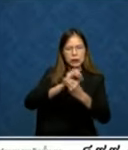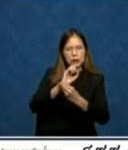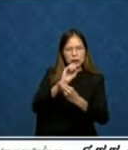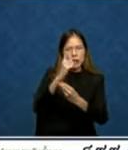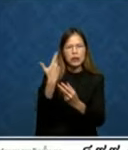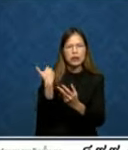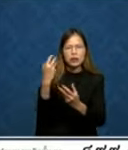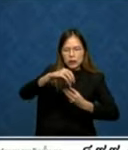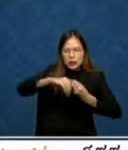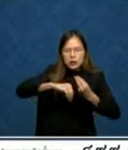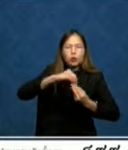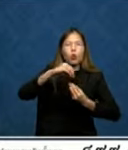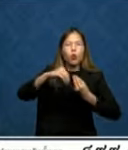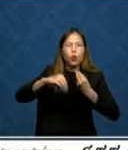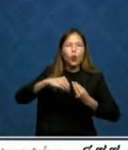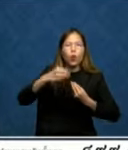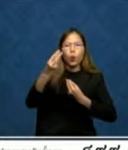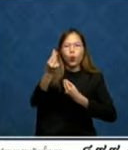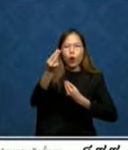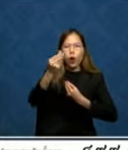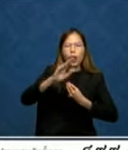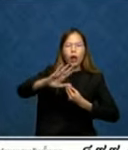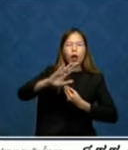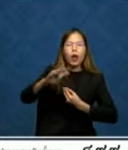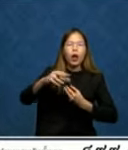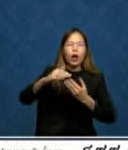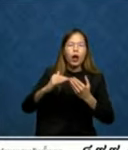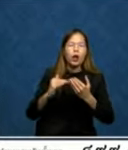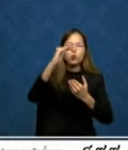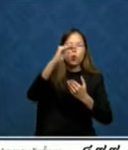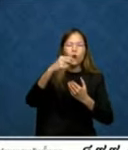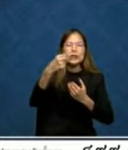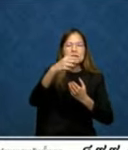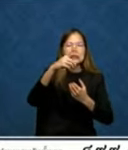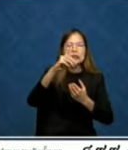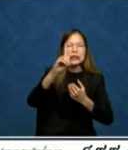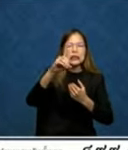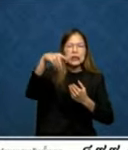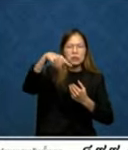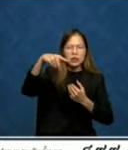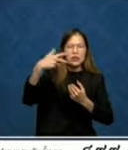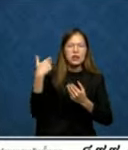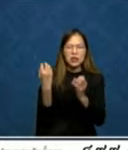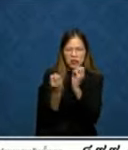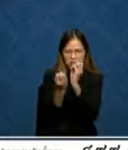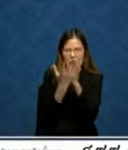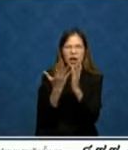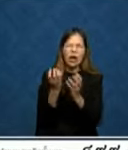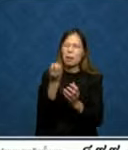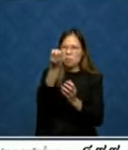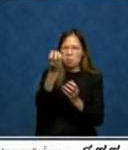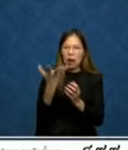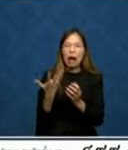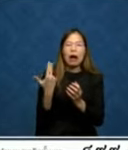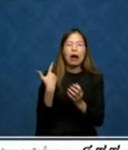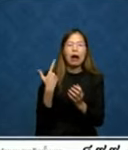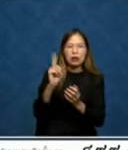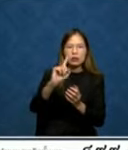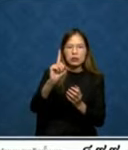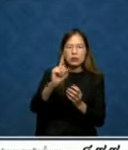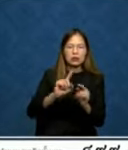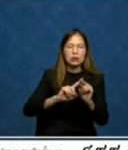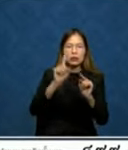กิดการหมุนเวียนเท่าไหร่ในเรื่องของการเติบโตทาง GDP เท่านั้นเพราะผลกระทบของมันมีอีกมากมายครับประเด็นแ